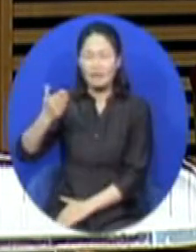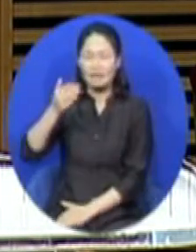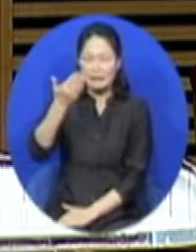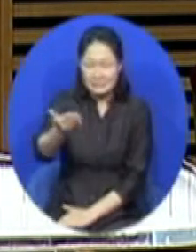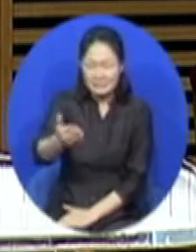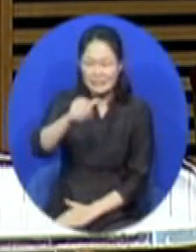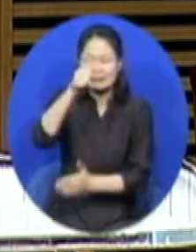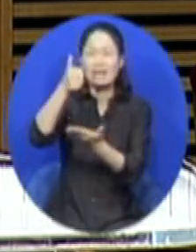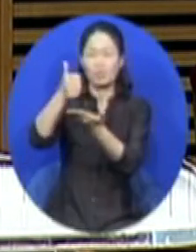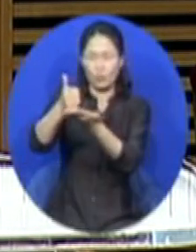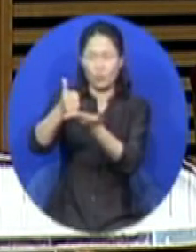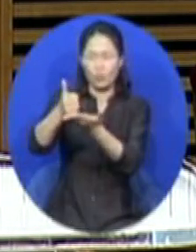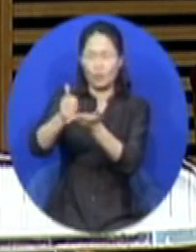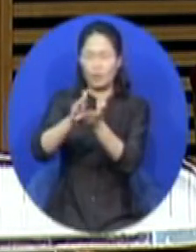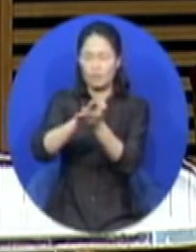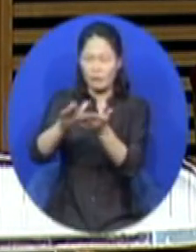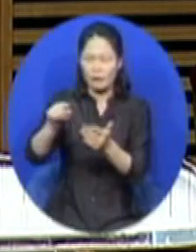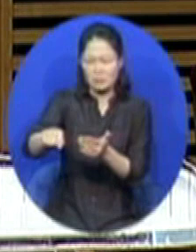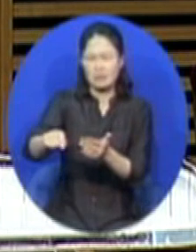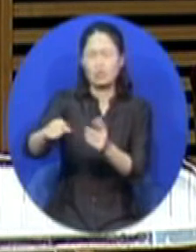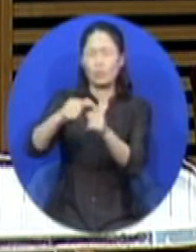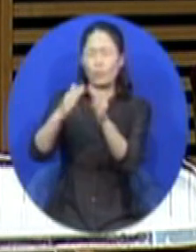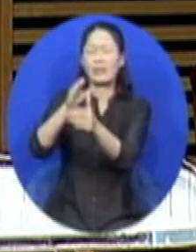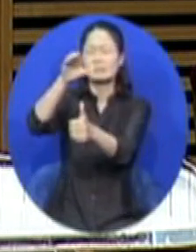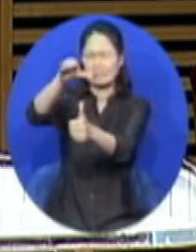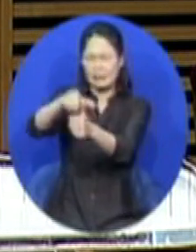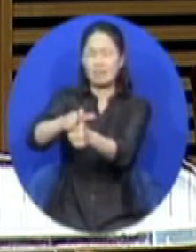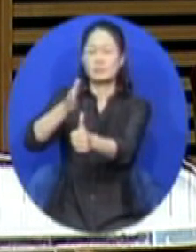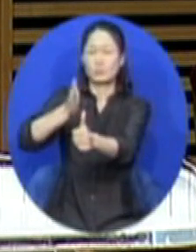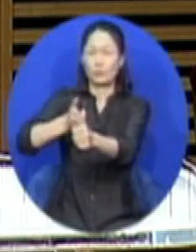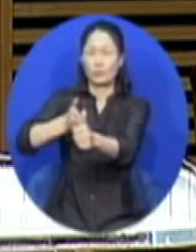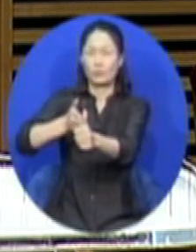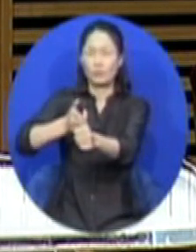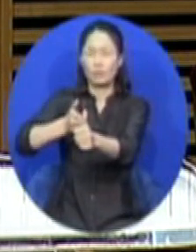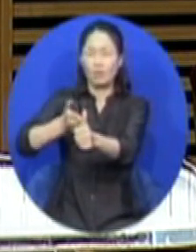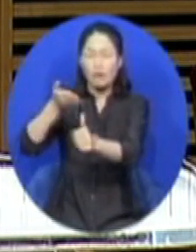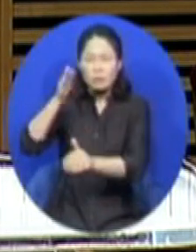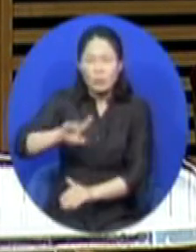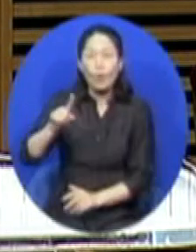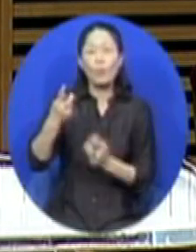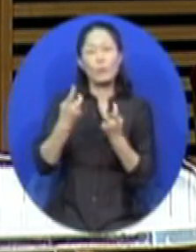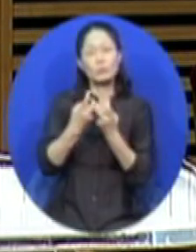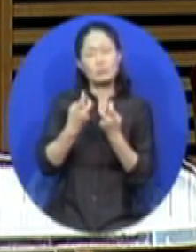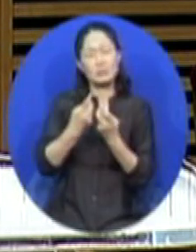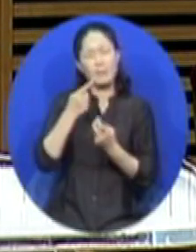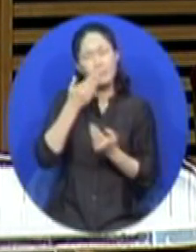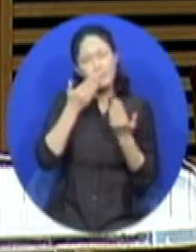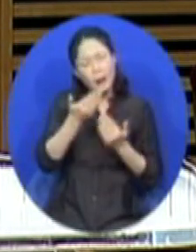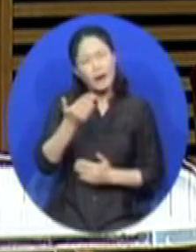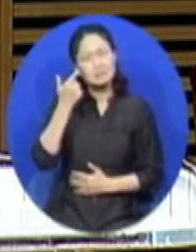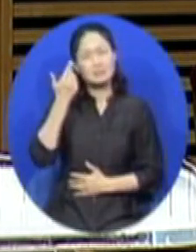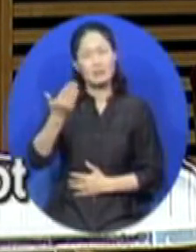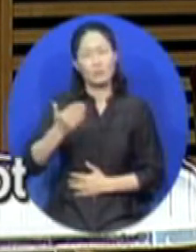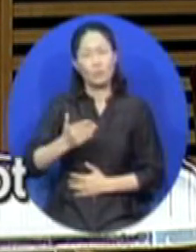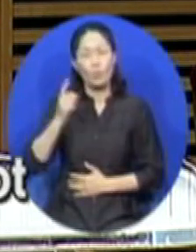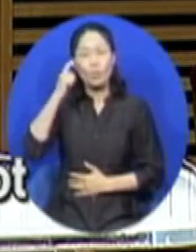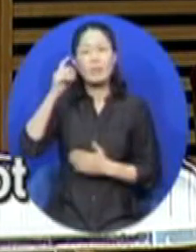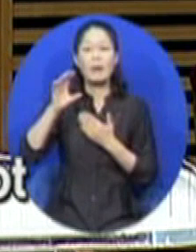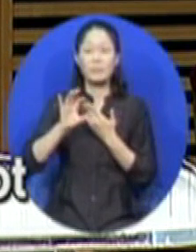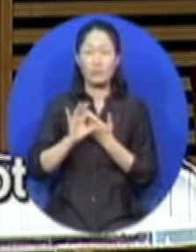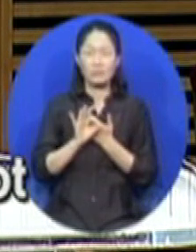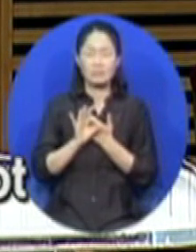납니다 이 교회를 책임지세요 그런데 그걸 어떻게 그럴 수 있었나 싶어요 왜냐하면